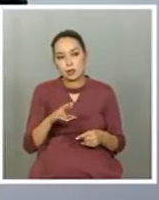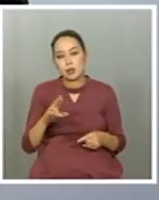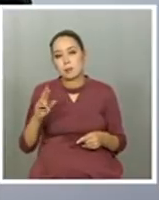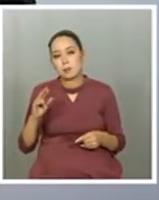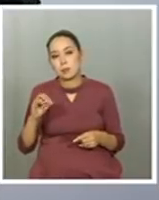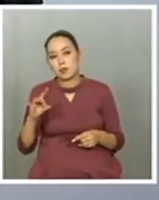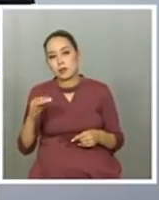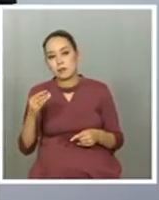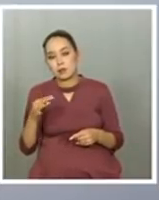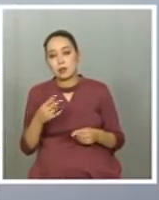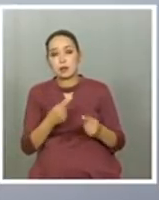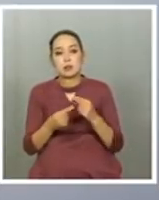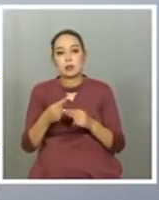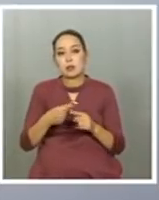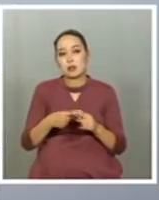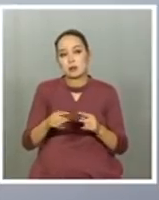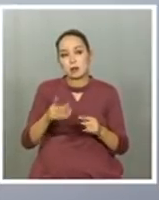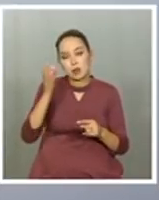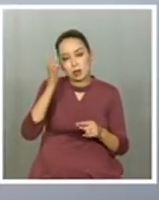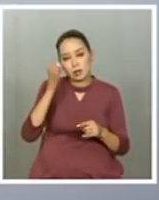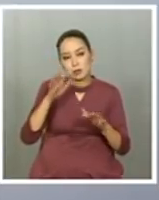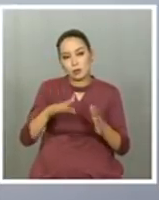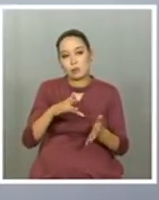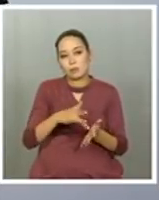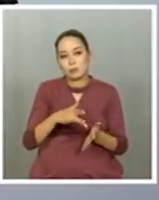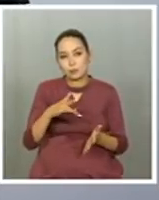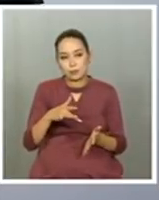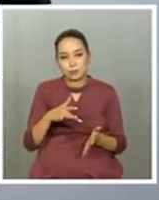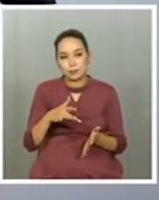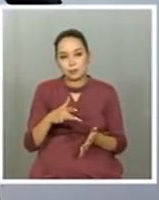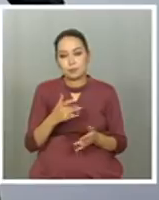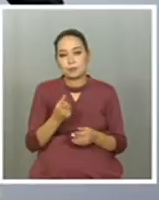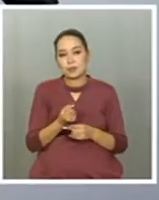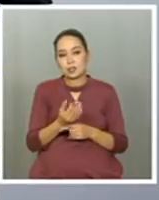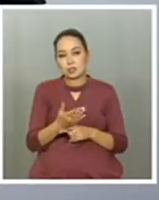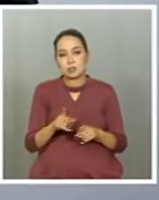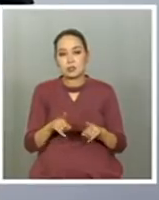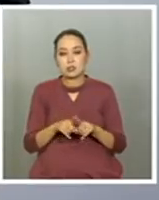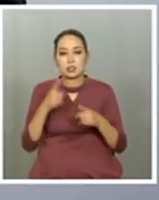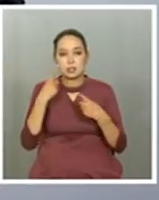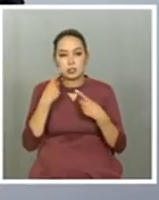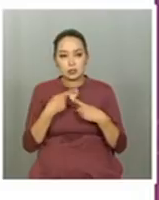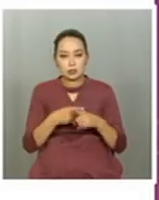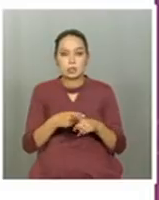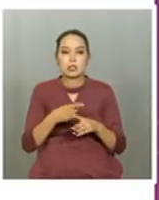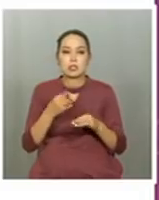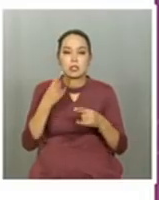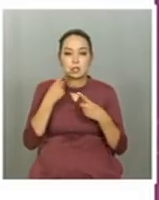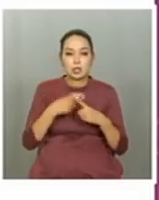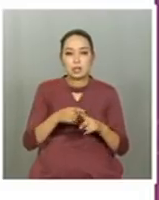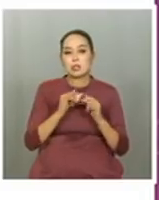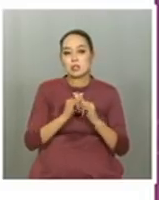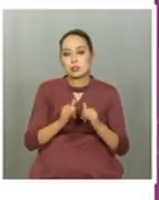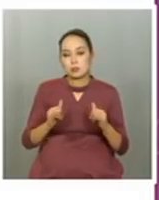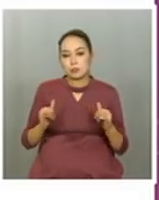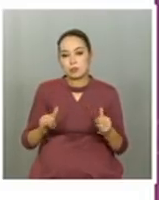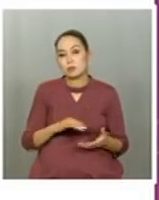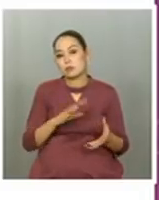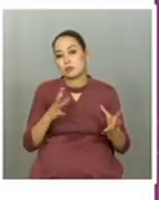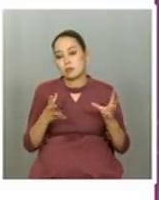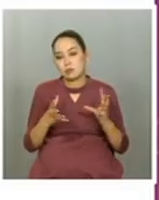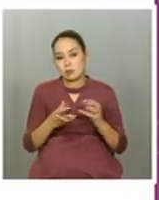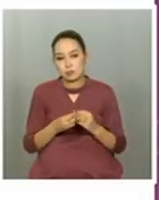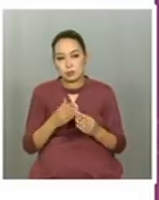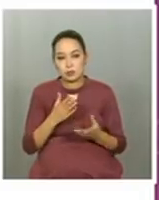бір-бірінен айырмашылығы ғаламдық орталықта біршама техника мен технологияның дамыған жоғарғы сатыларын көреміз.